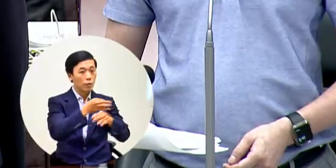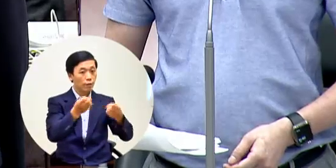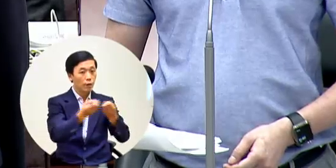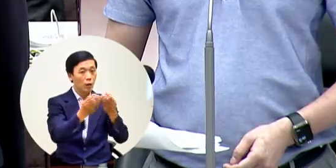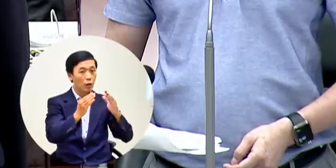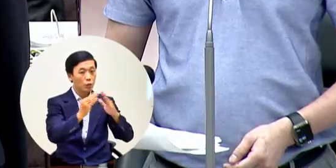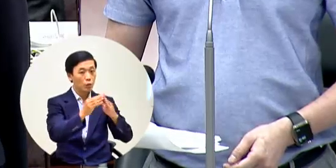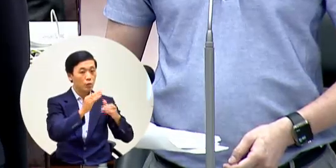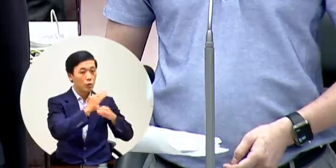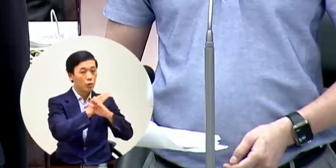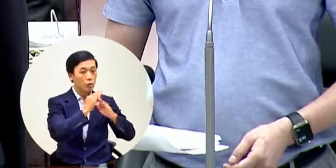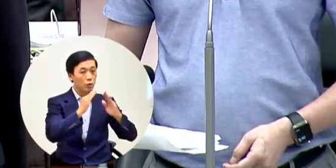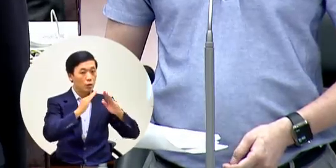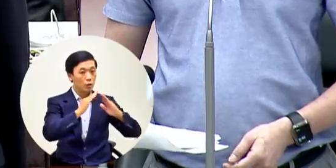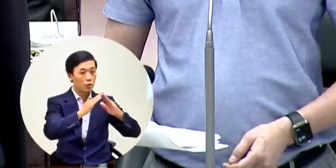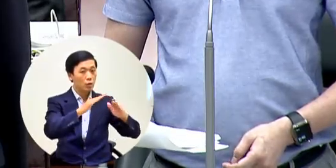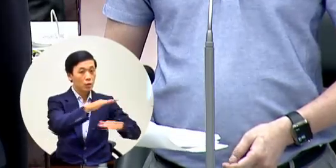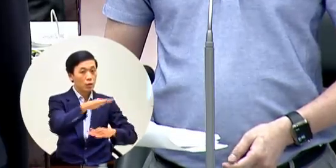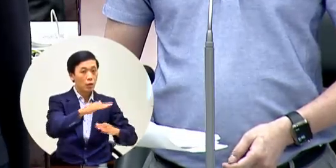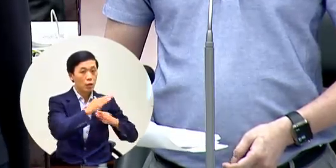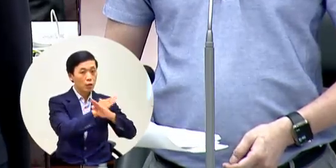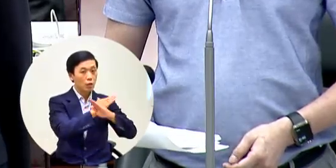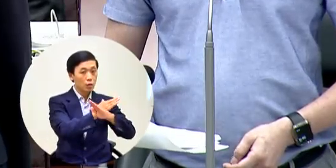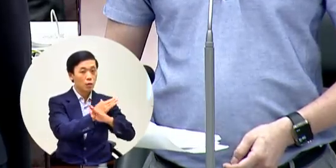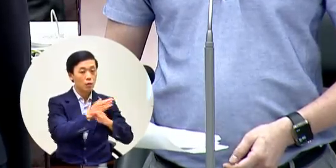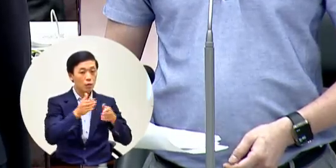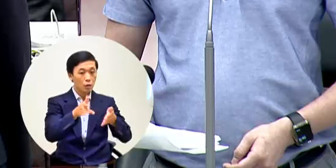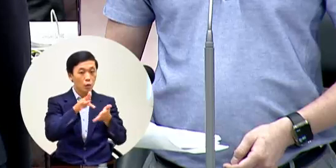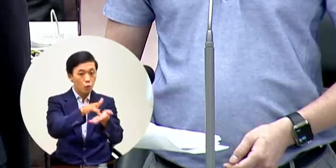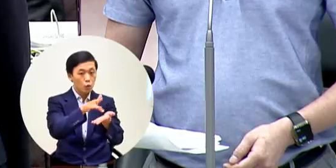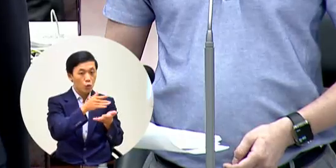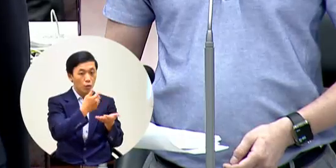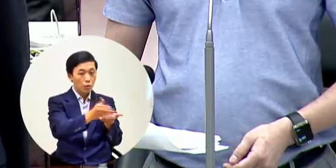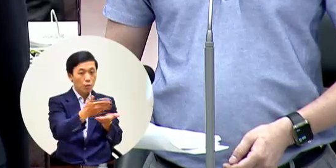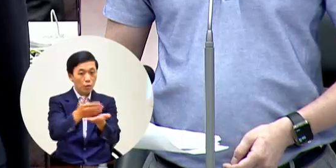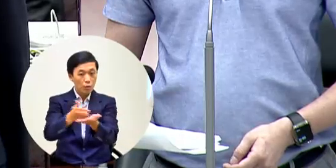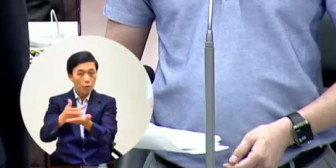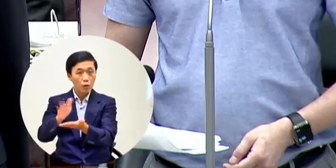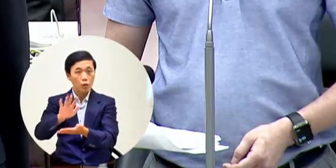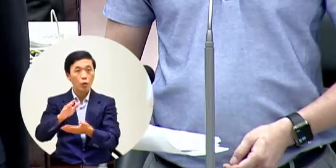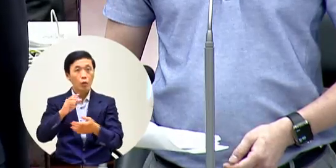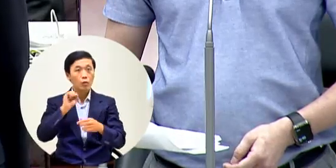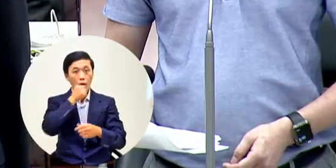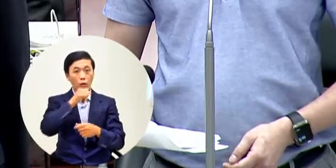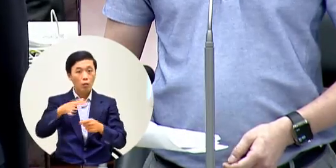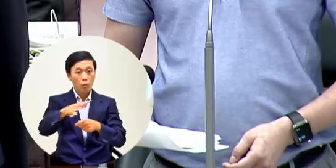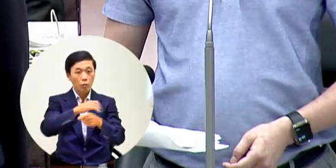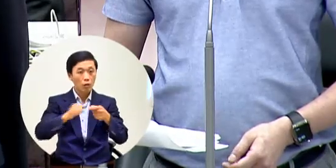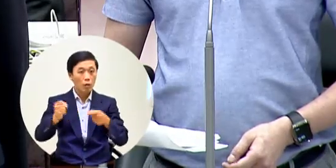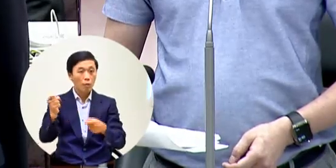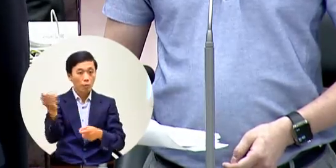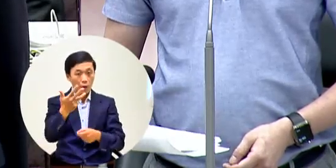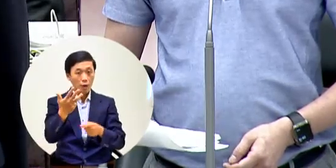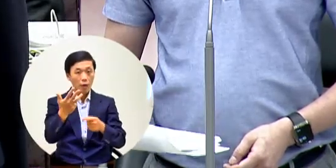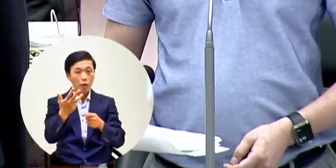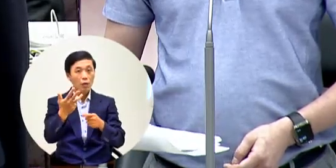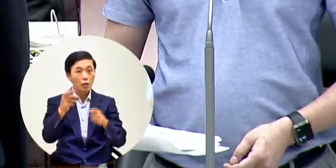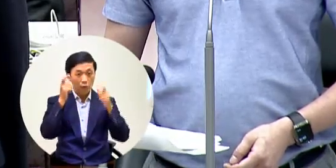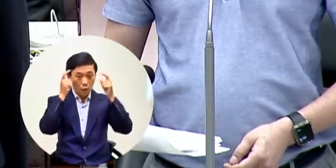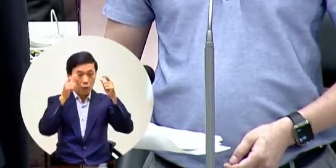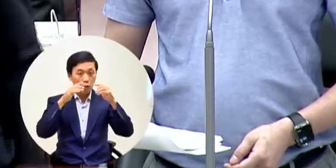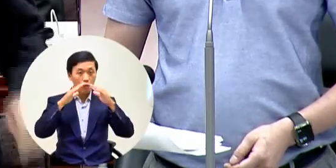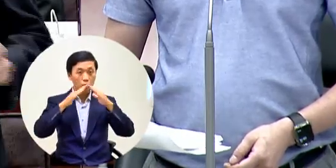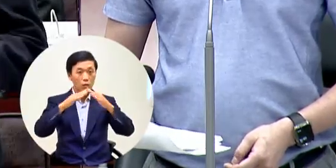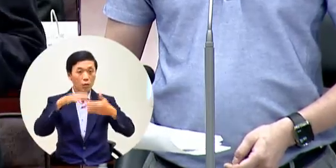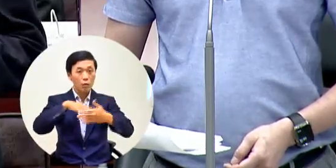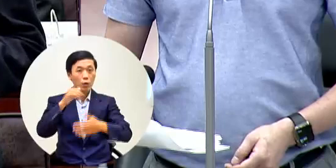列入这一个稽查，还有消毒。所以目前，全台湾里面有八例，里面高雄目前是还维持五例的这个